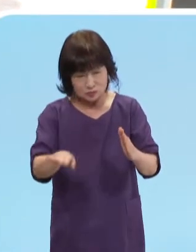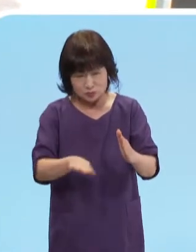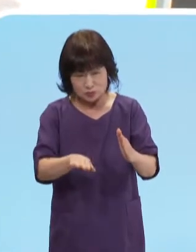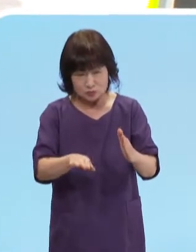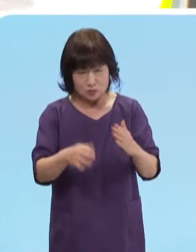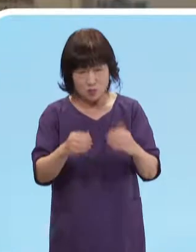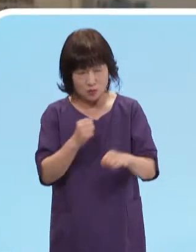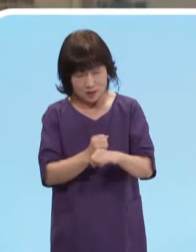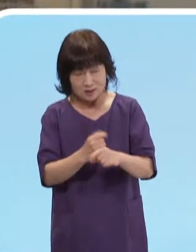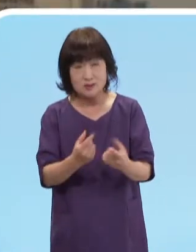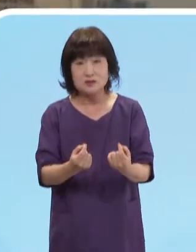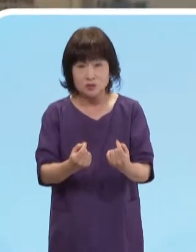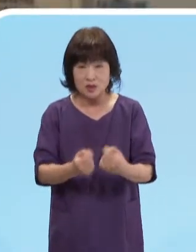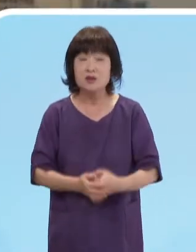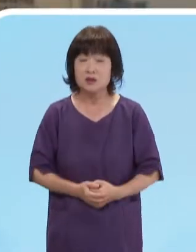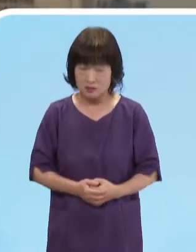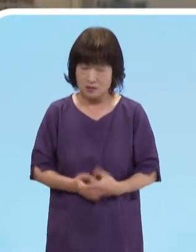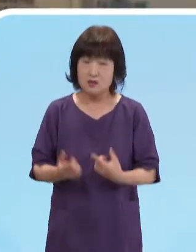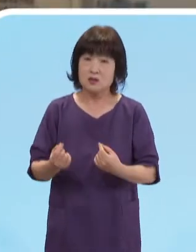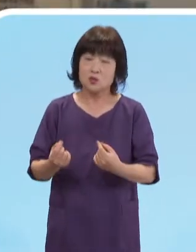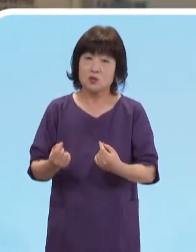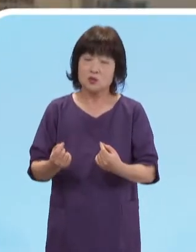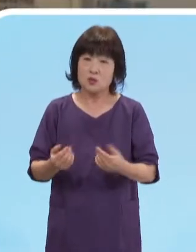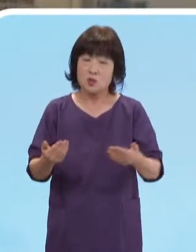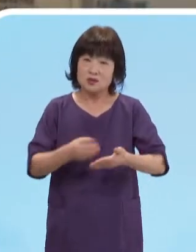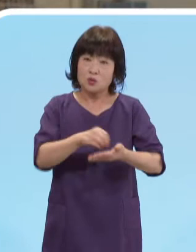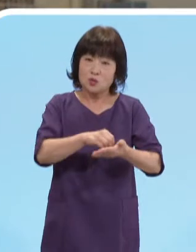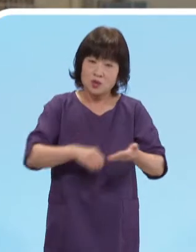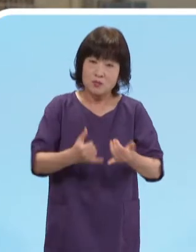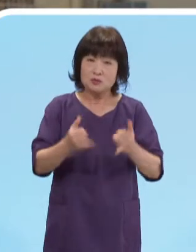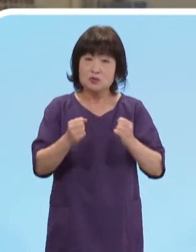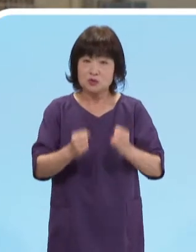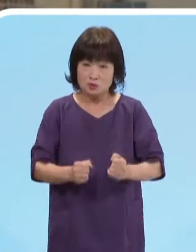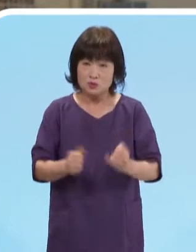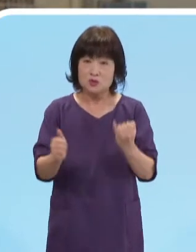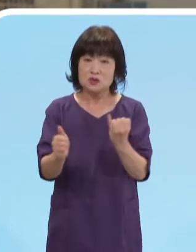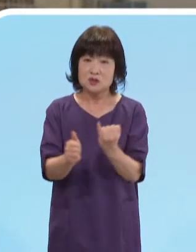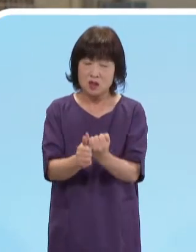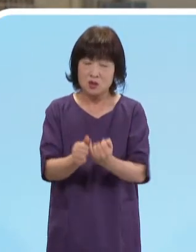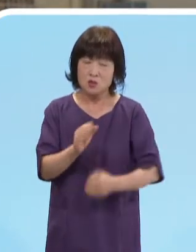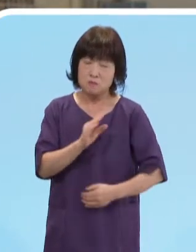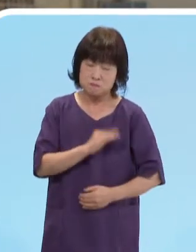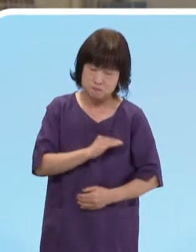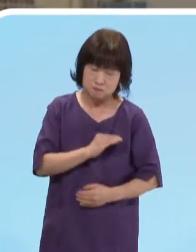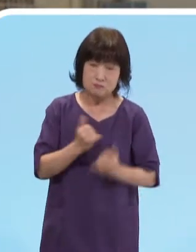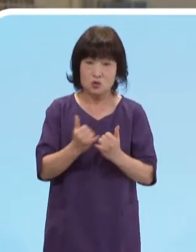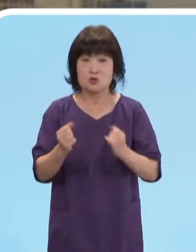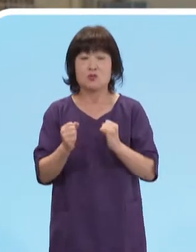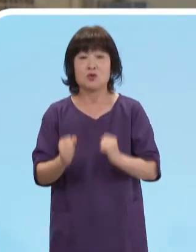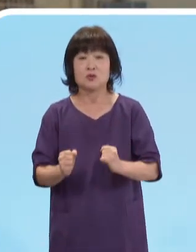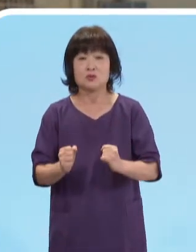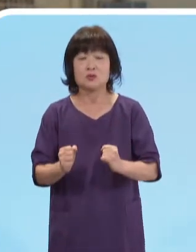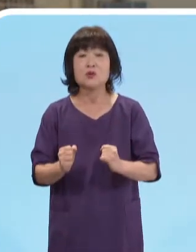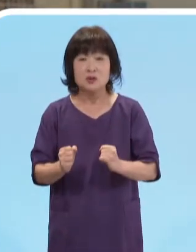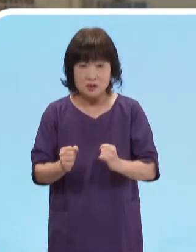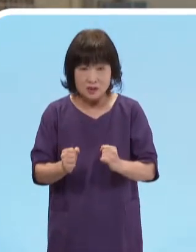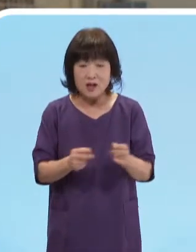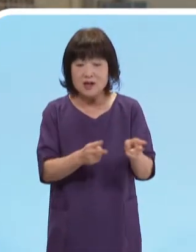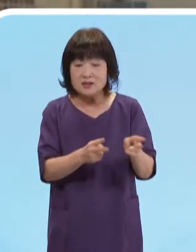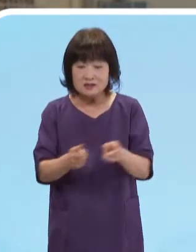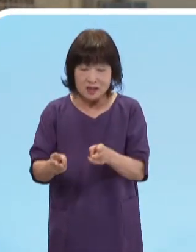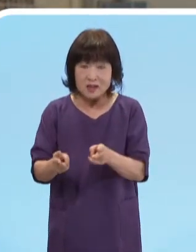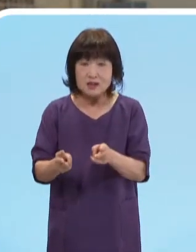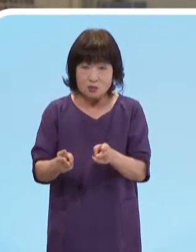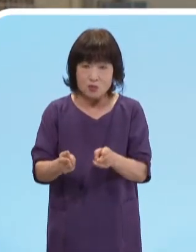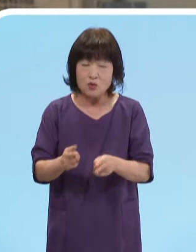こちらも大変ですよね。 仕事だけじゃなく、結婚を諦められる方もいらっしゃいますので、やっぱそういったところで上手にやっぱ制